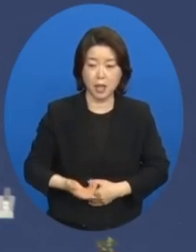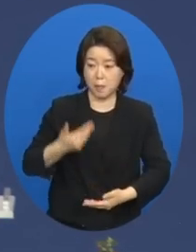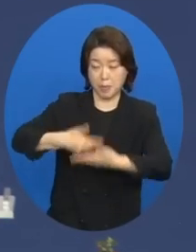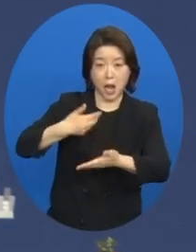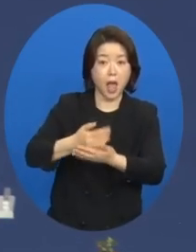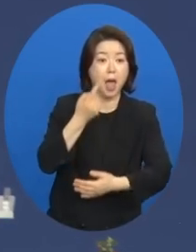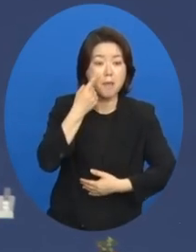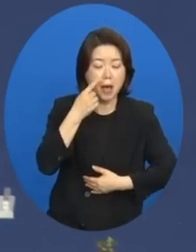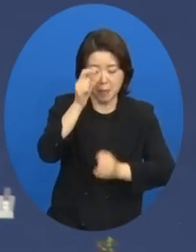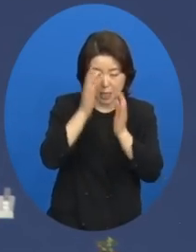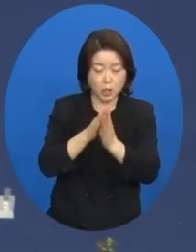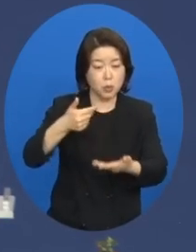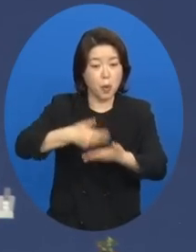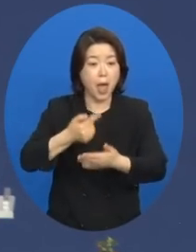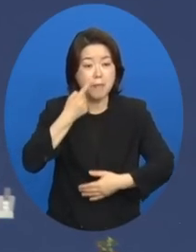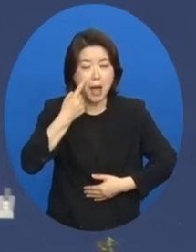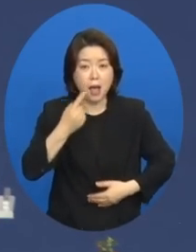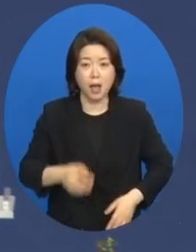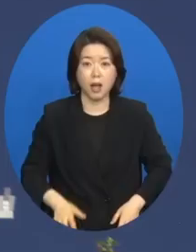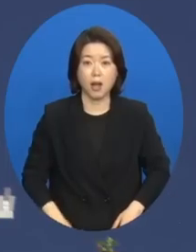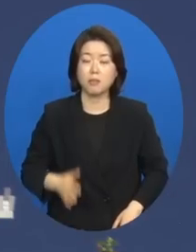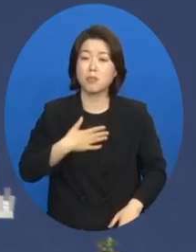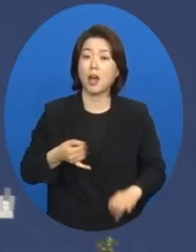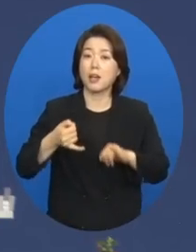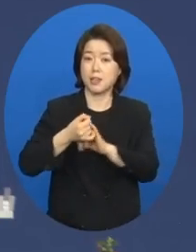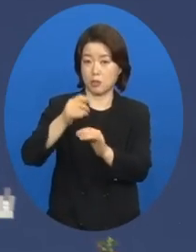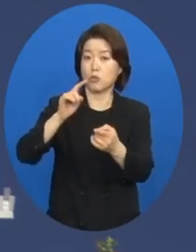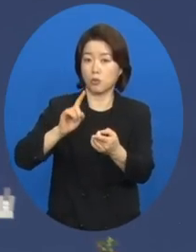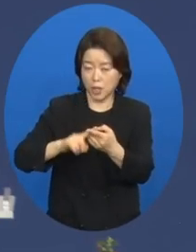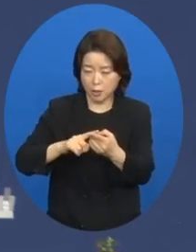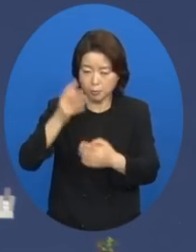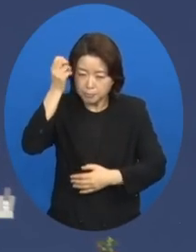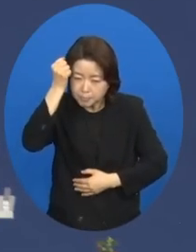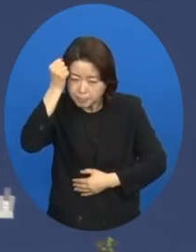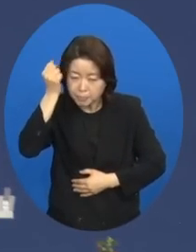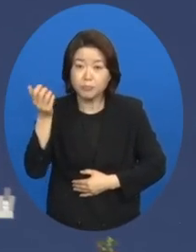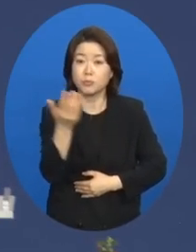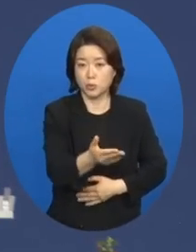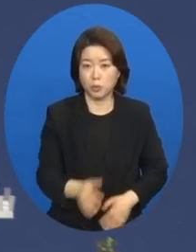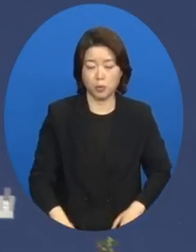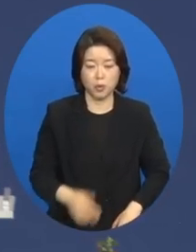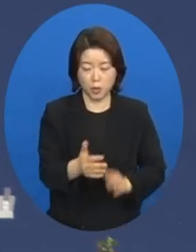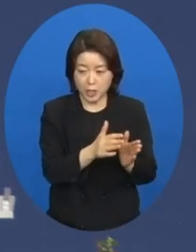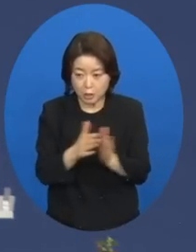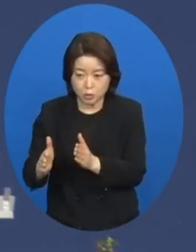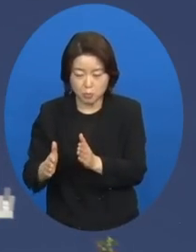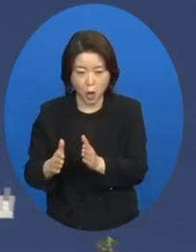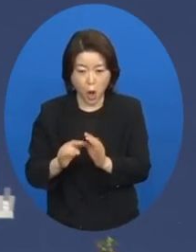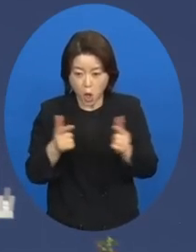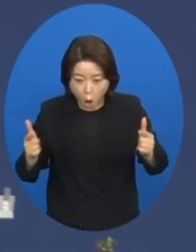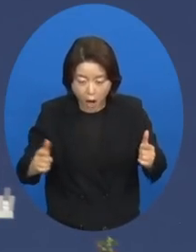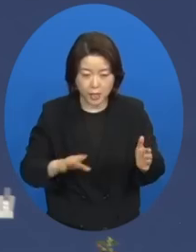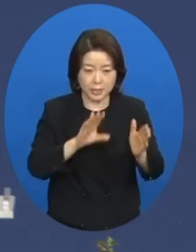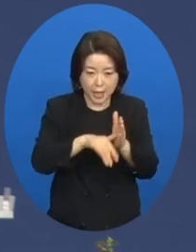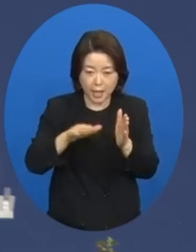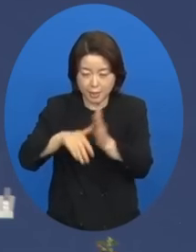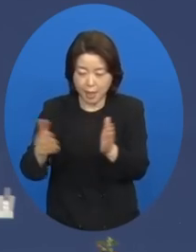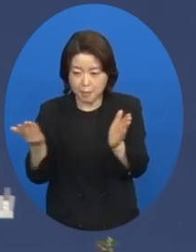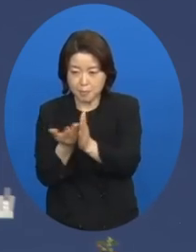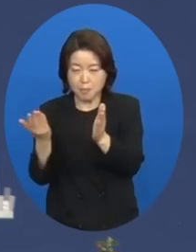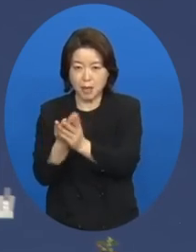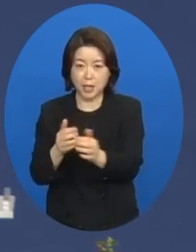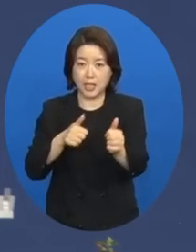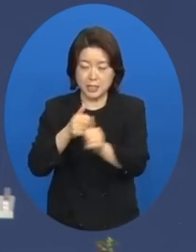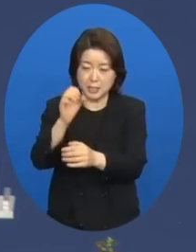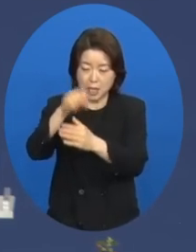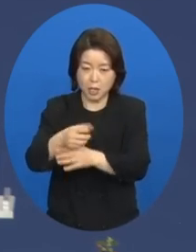해. 기도만 해. 그러면 내가 약속한 그걸 기억하고 너에게 준비한 모든 걸 때를 따라 거기 승리의